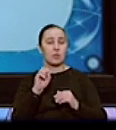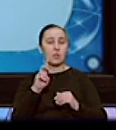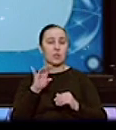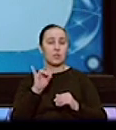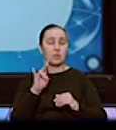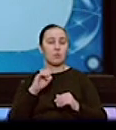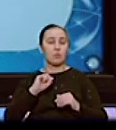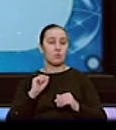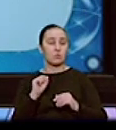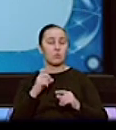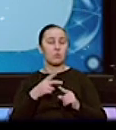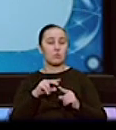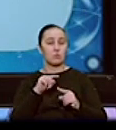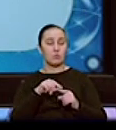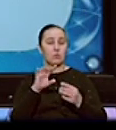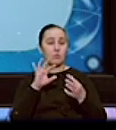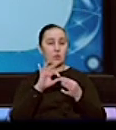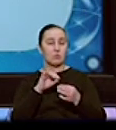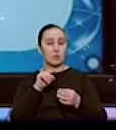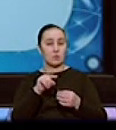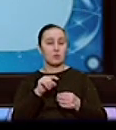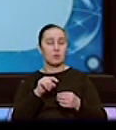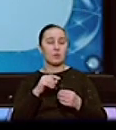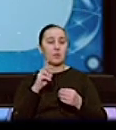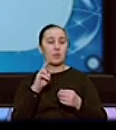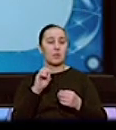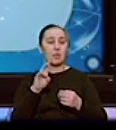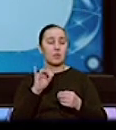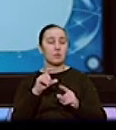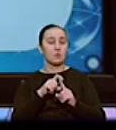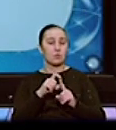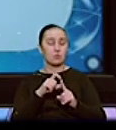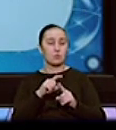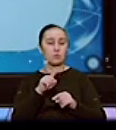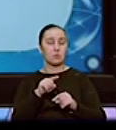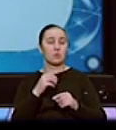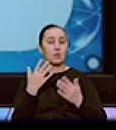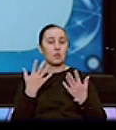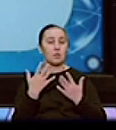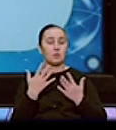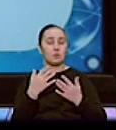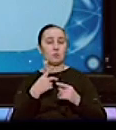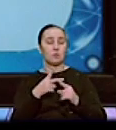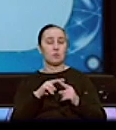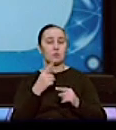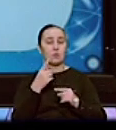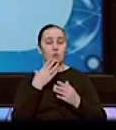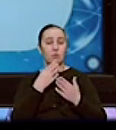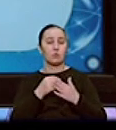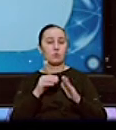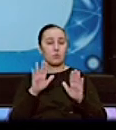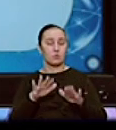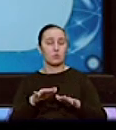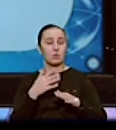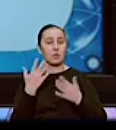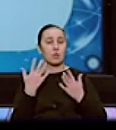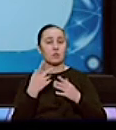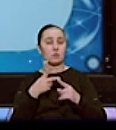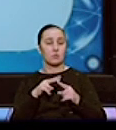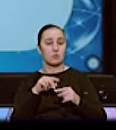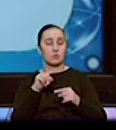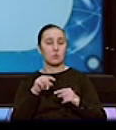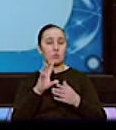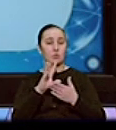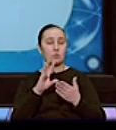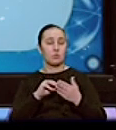qalin o'rtoq. Ushbu birikmada qalin so'zi qaysi birida o'z o'rnida, qaysi